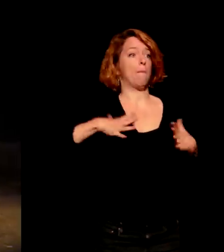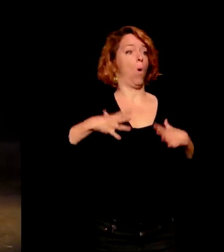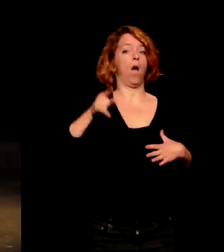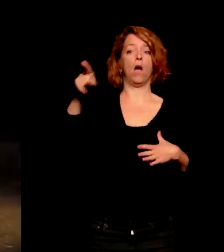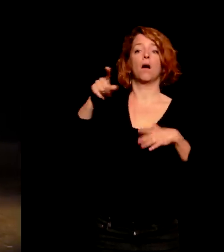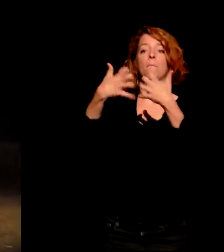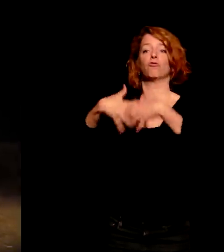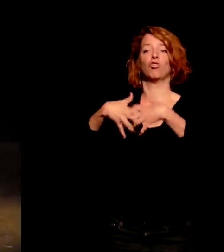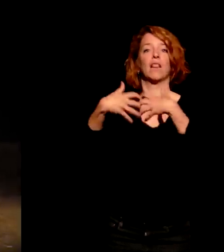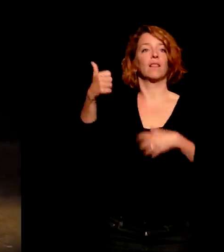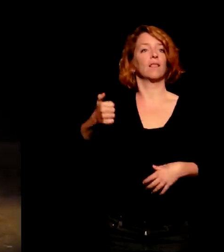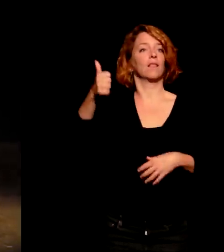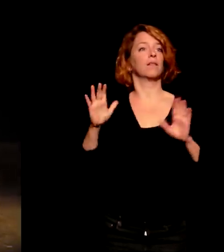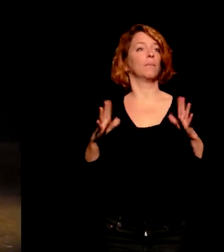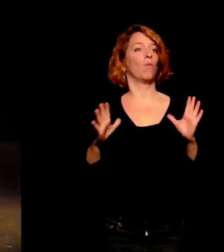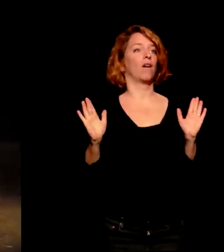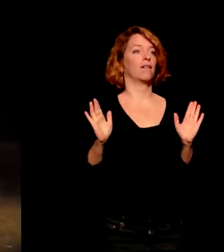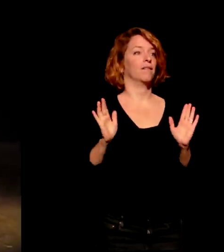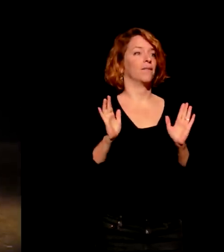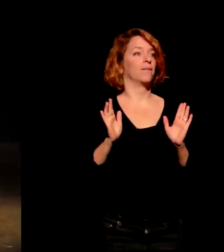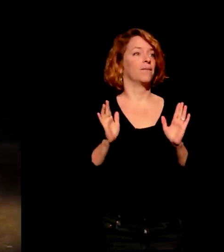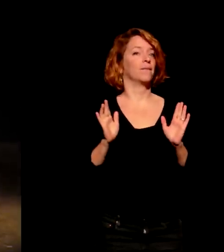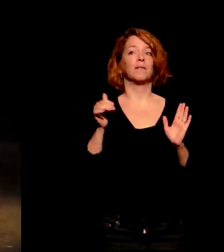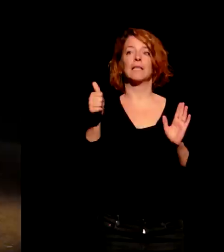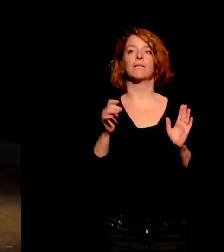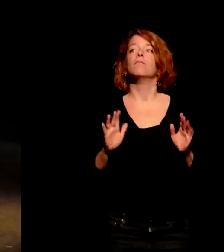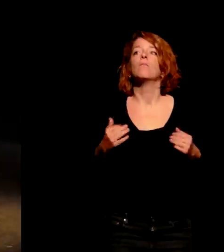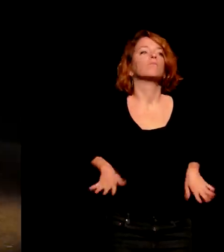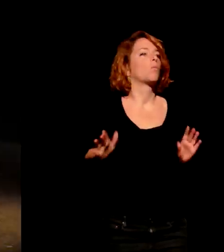C'est bon, c'est... Oh, super, merci. Check.